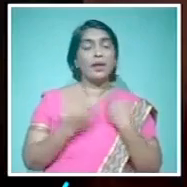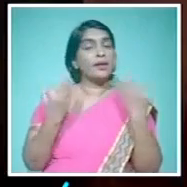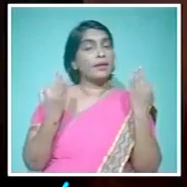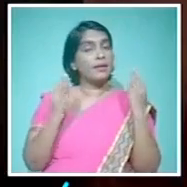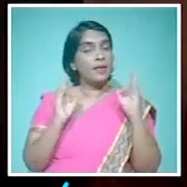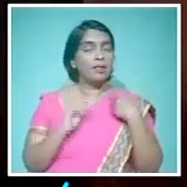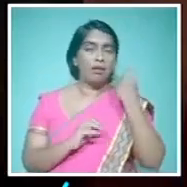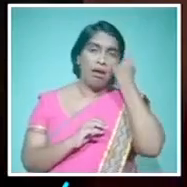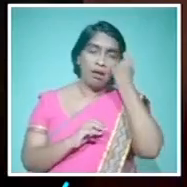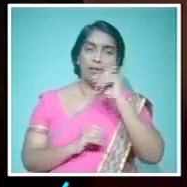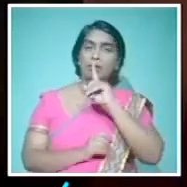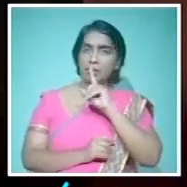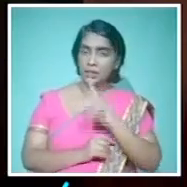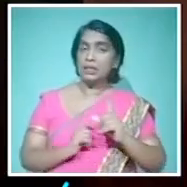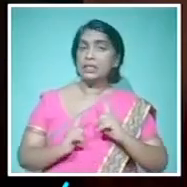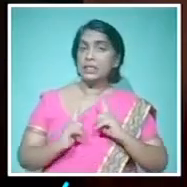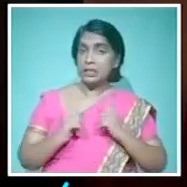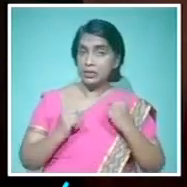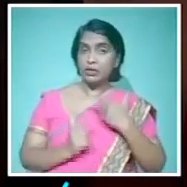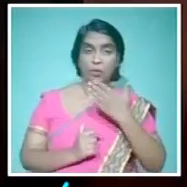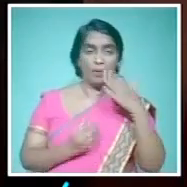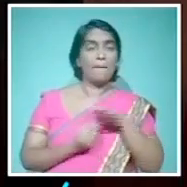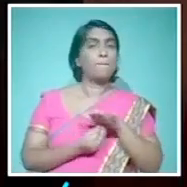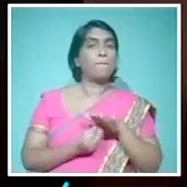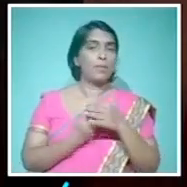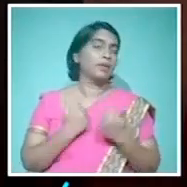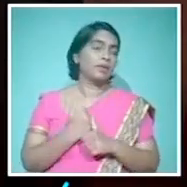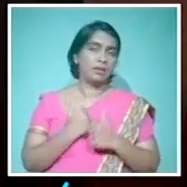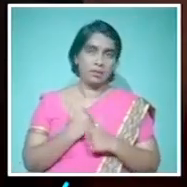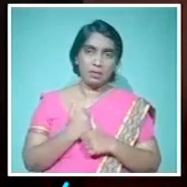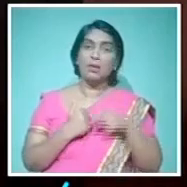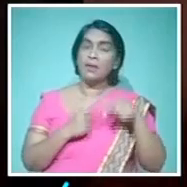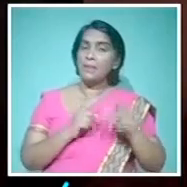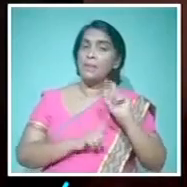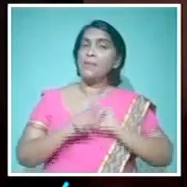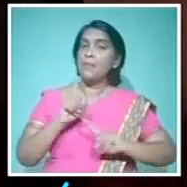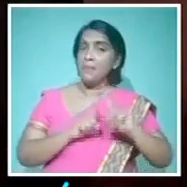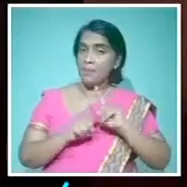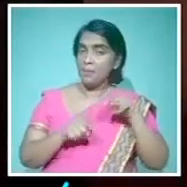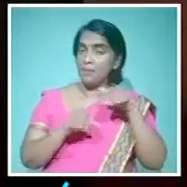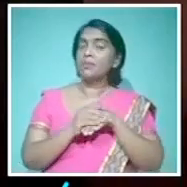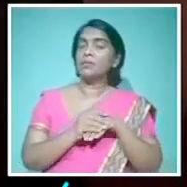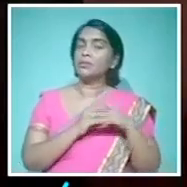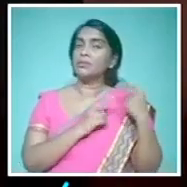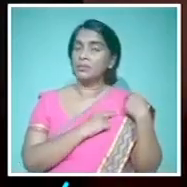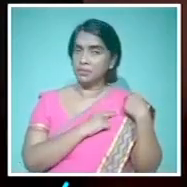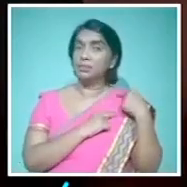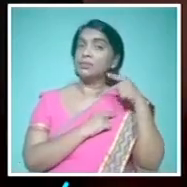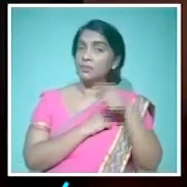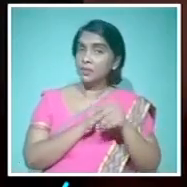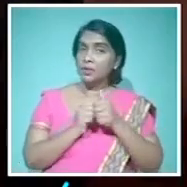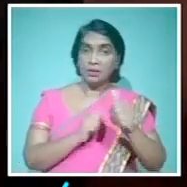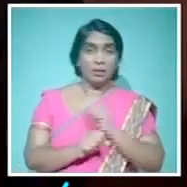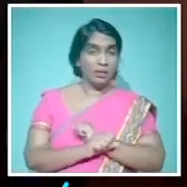නිදහසේ අදහස් ප්‍රකාශ කරලා ජීවත් වෙන්න පුළුවන් පසුබිමක් හැදීමේ වගකීම මේ පාර්ලිමේන්තුවේ පැවරෙච්ච වගකීමක්. ඒ දේ